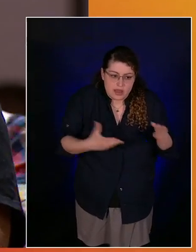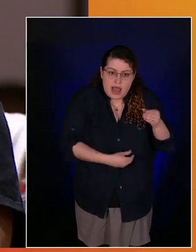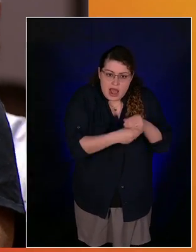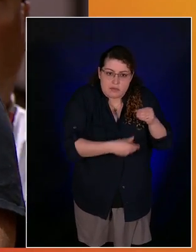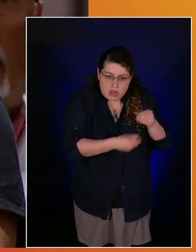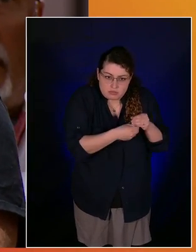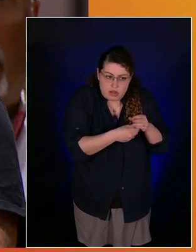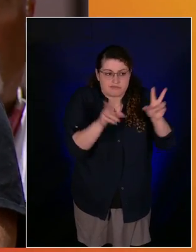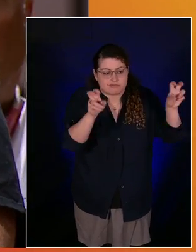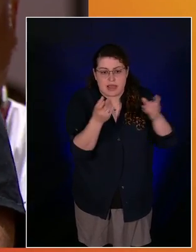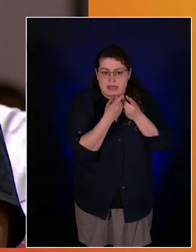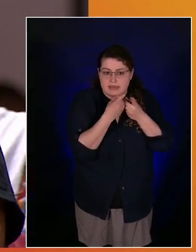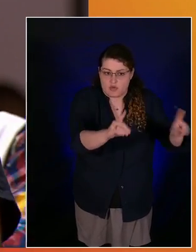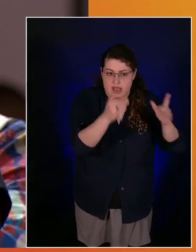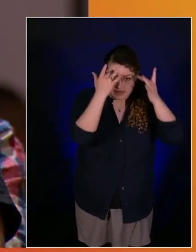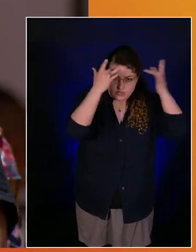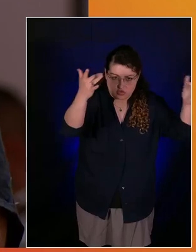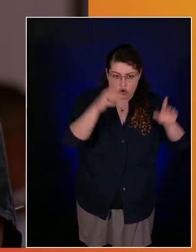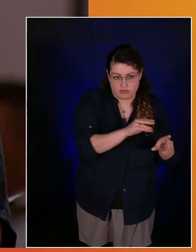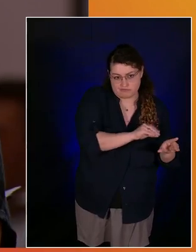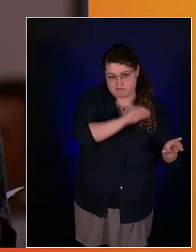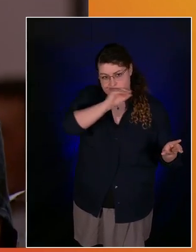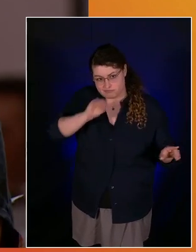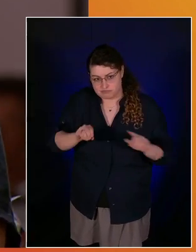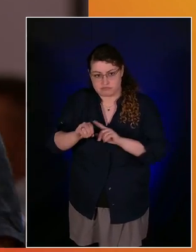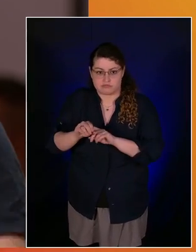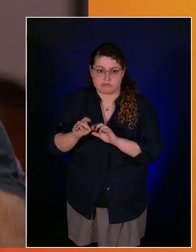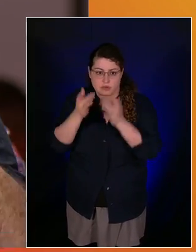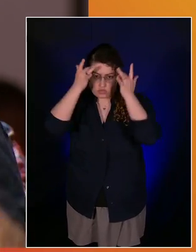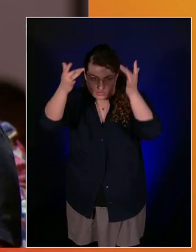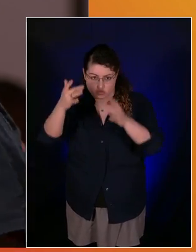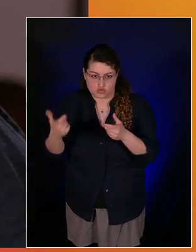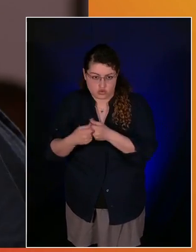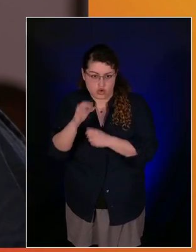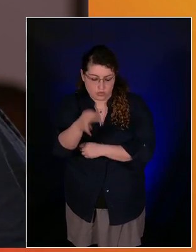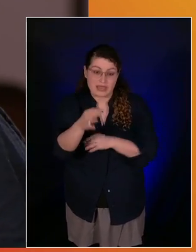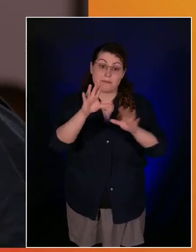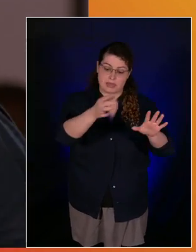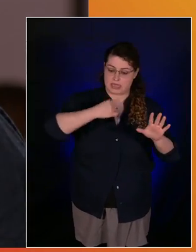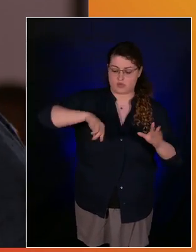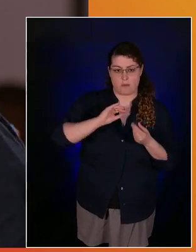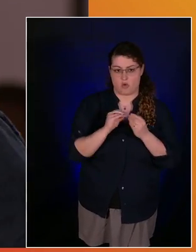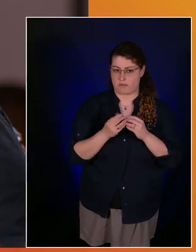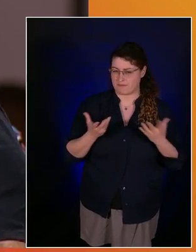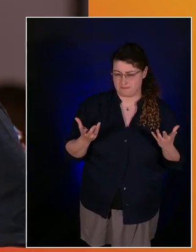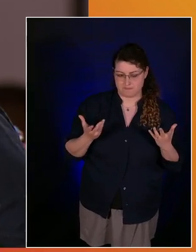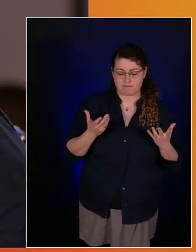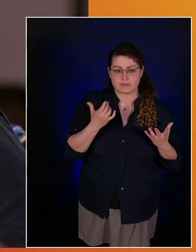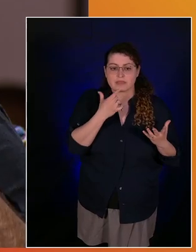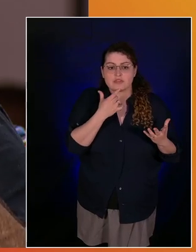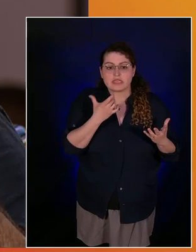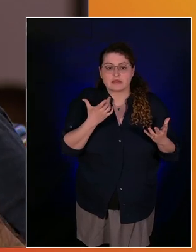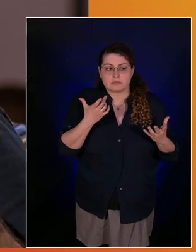sur la démocratie culturelle a été placé dans un chapitre sur la culture le problème qu'on a avec ça c'est que juste qu'on se retrouve